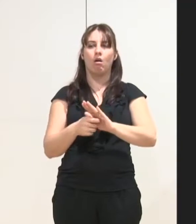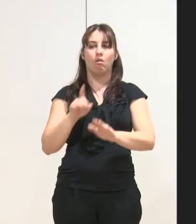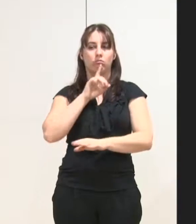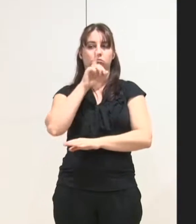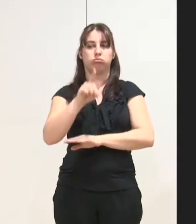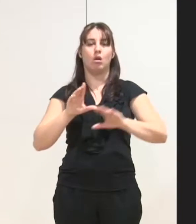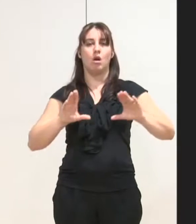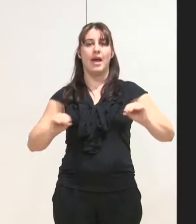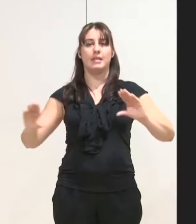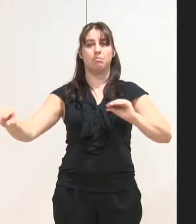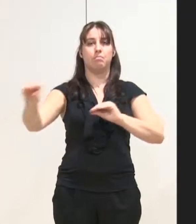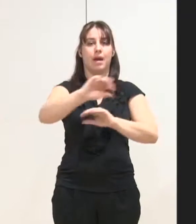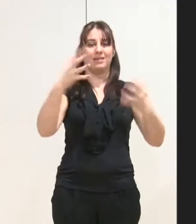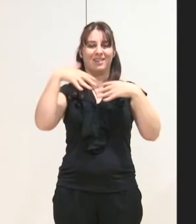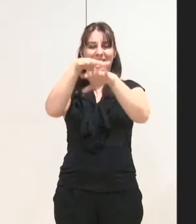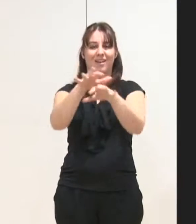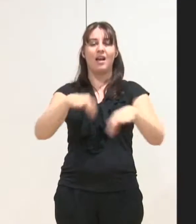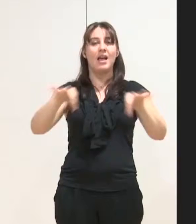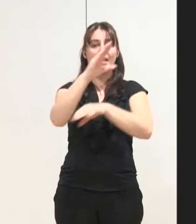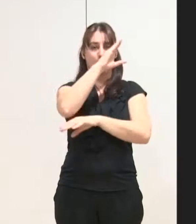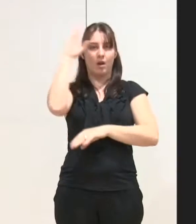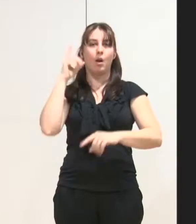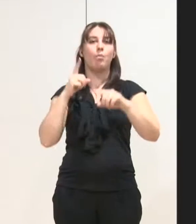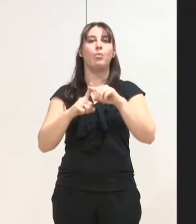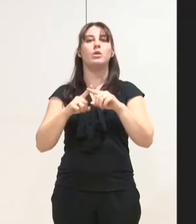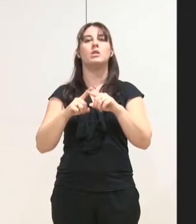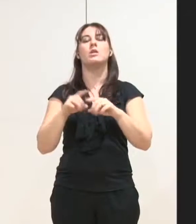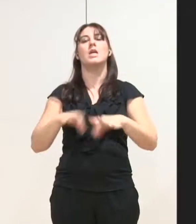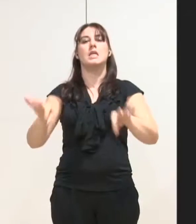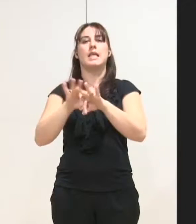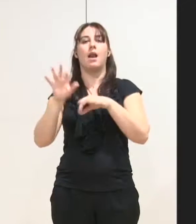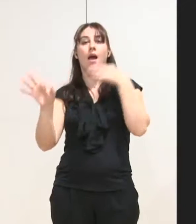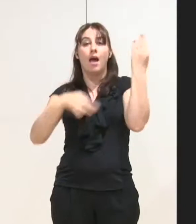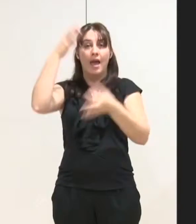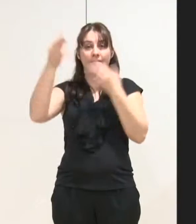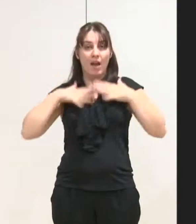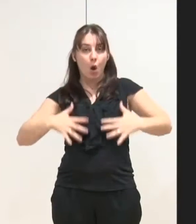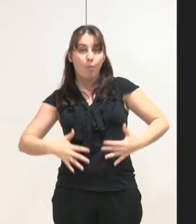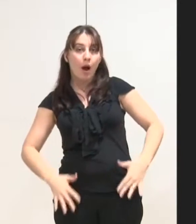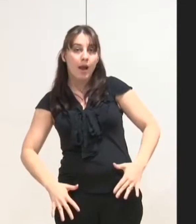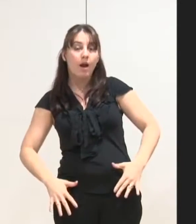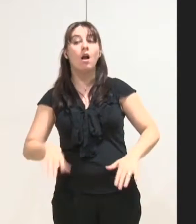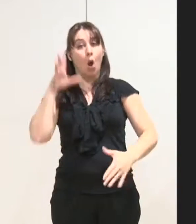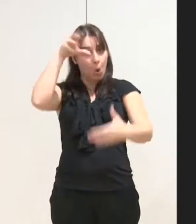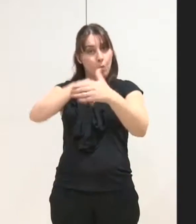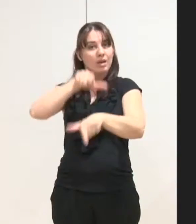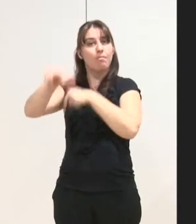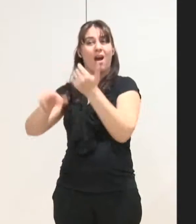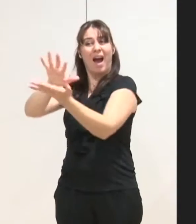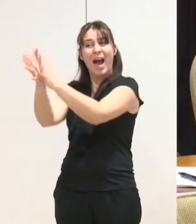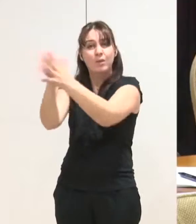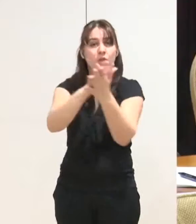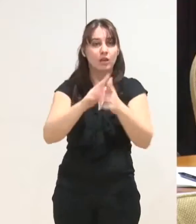des espaces, salles polyvalentes et salles d'éveil corporel, au bénéfice de la vie du quartier et de ses associations.